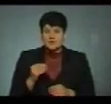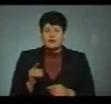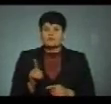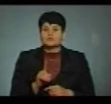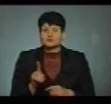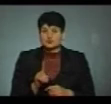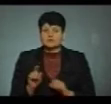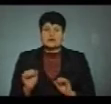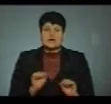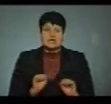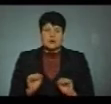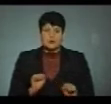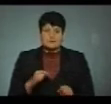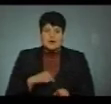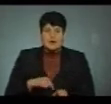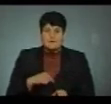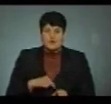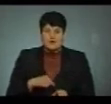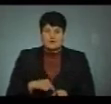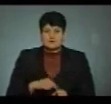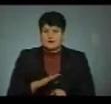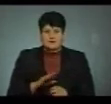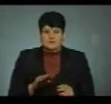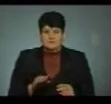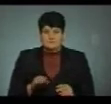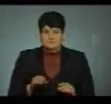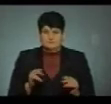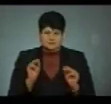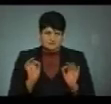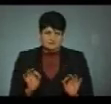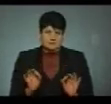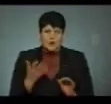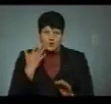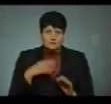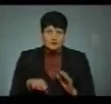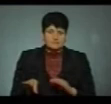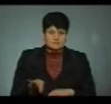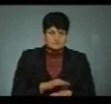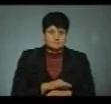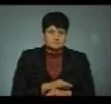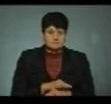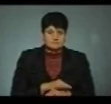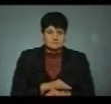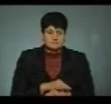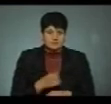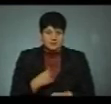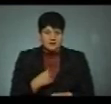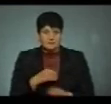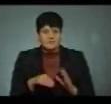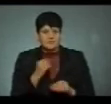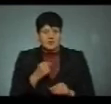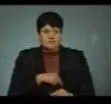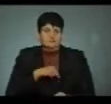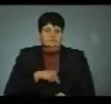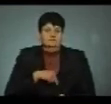щось, керуємося емоціями, а не раціонально. Коли ми вибираємо дружину чи чоловіка, ми вибираємо переважно